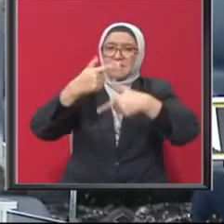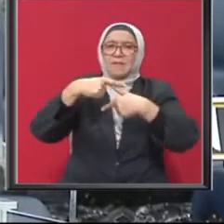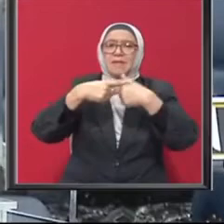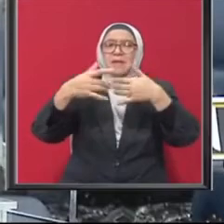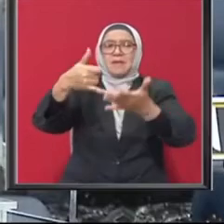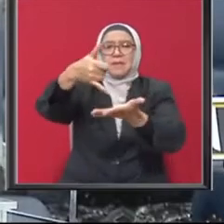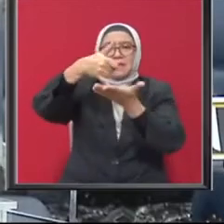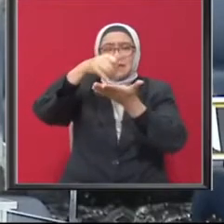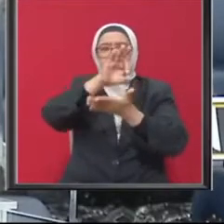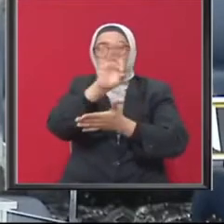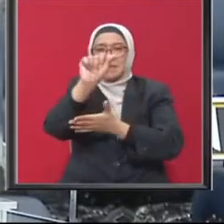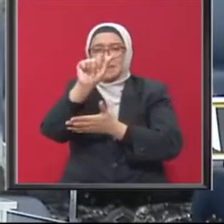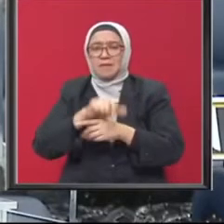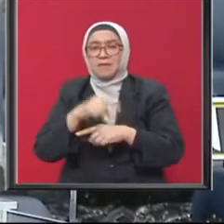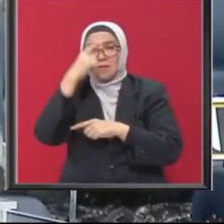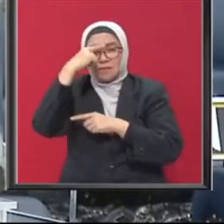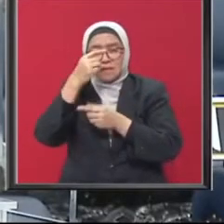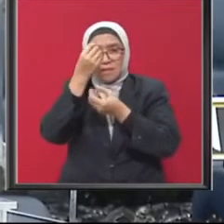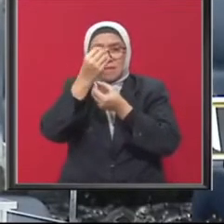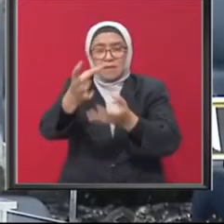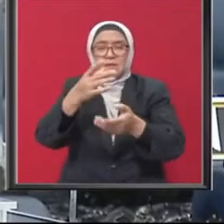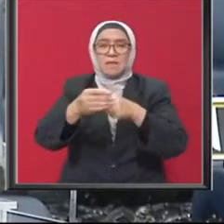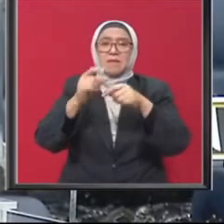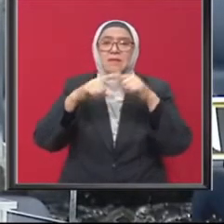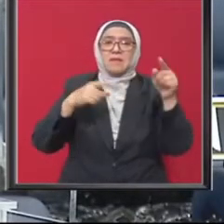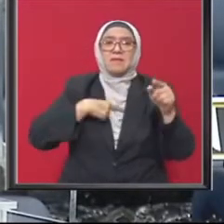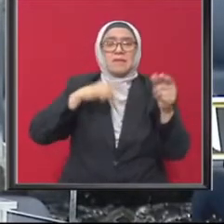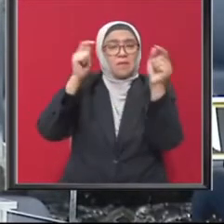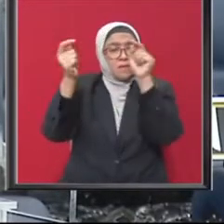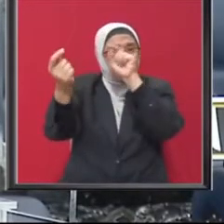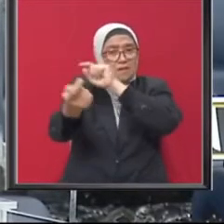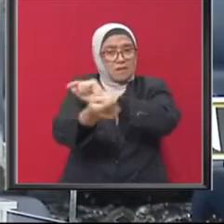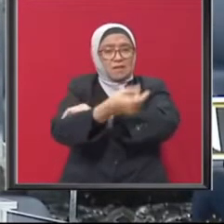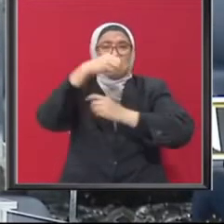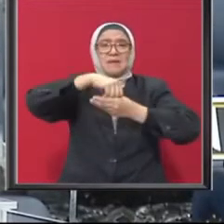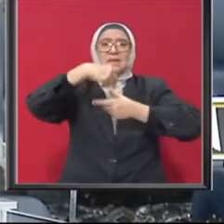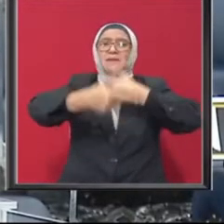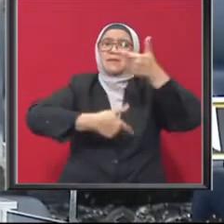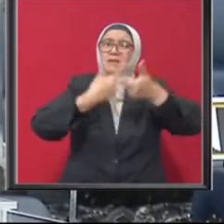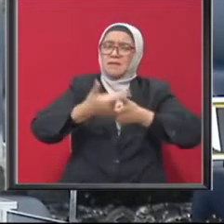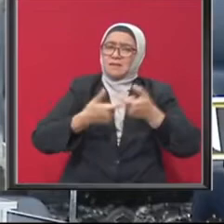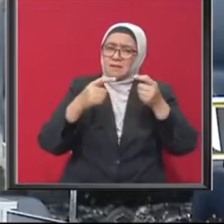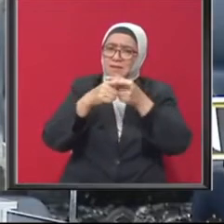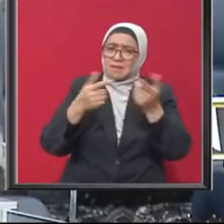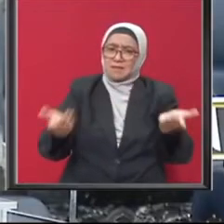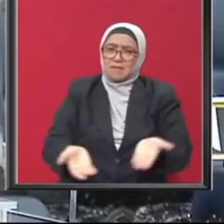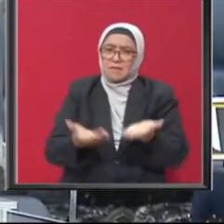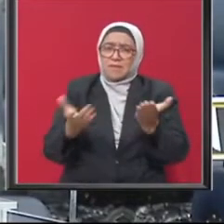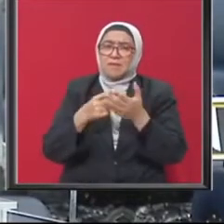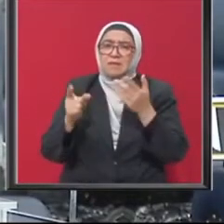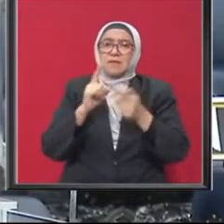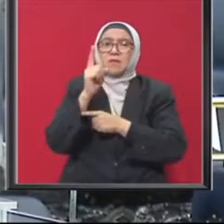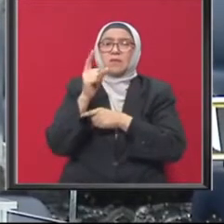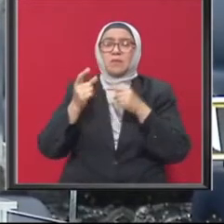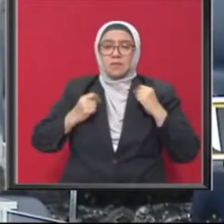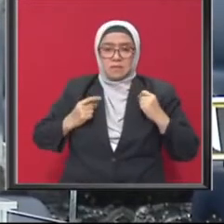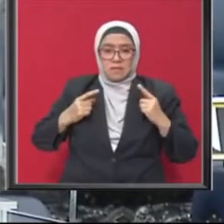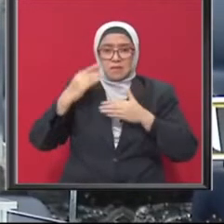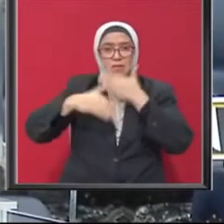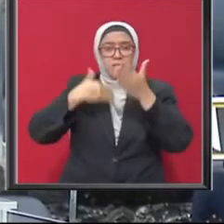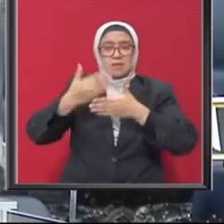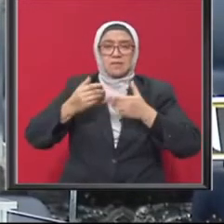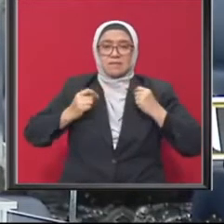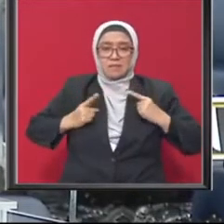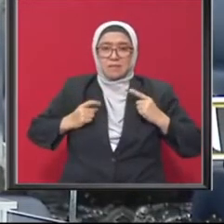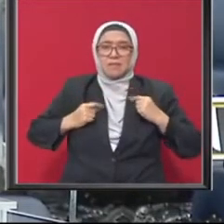bahwa maksud transformasi ke dalam liga tepatan satu proses pesawat Aan besar ikat dilaksanakan oleh